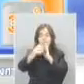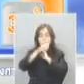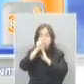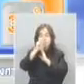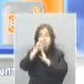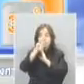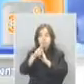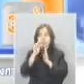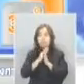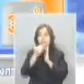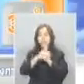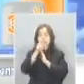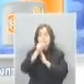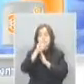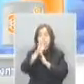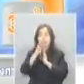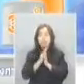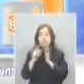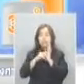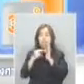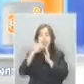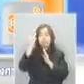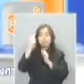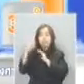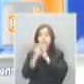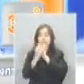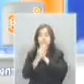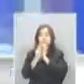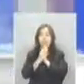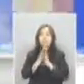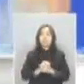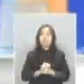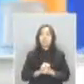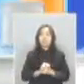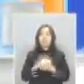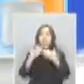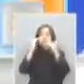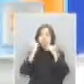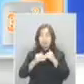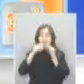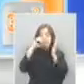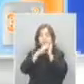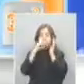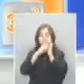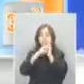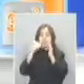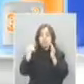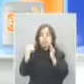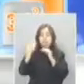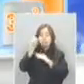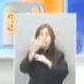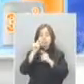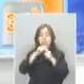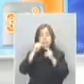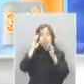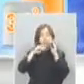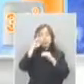อุ่นหัภมิระหวาง 24 ถึ 36 องคสเสยวเสียดภาคกลมฝันฟ้าขนองกระจาย 140 ของพนท